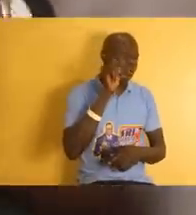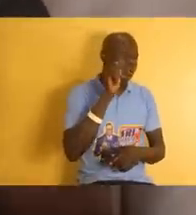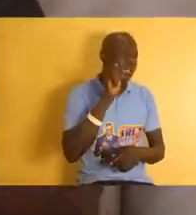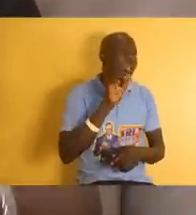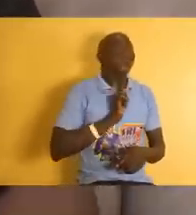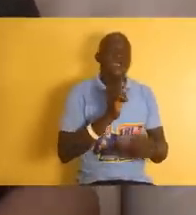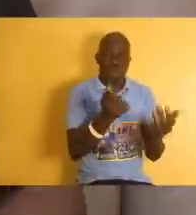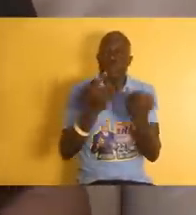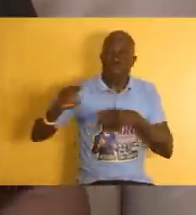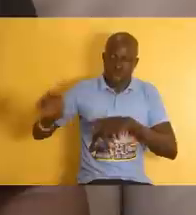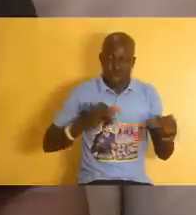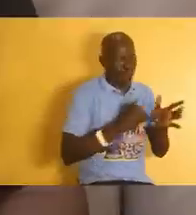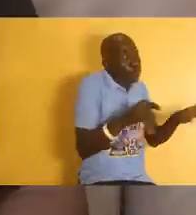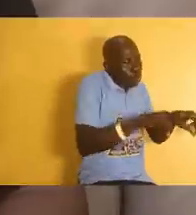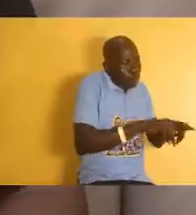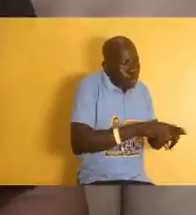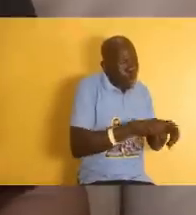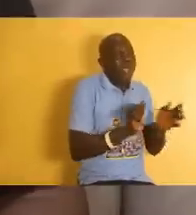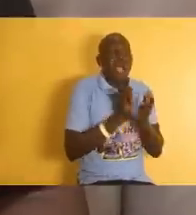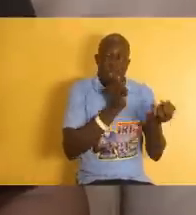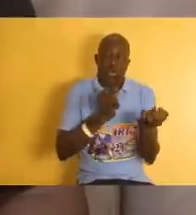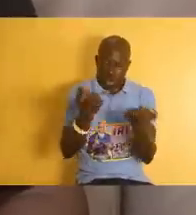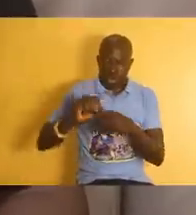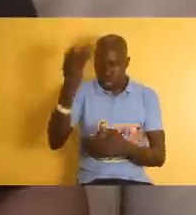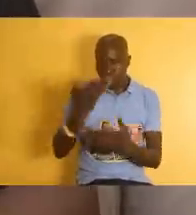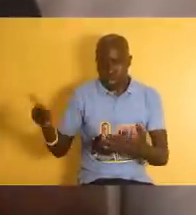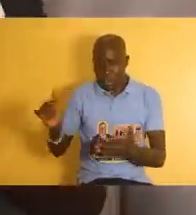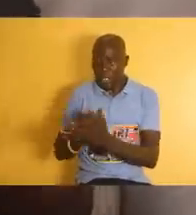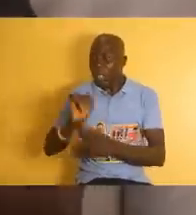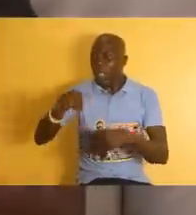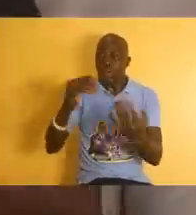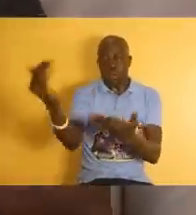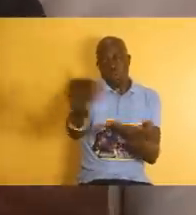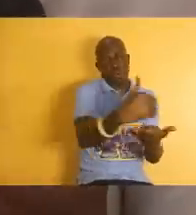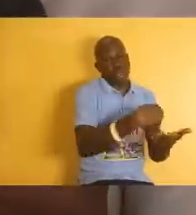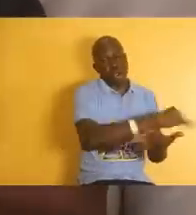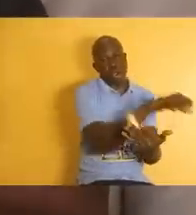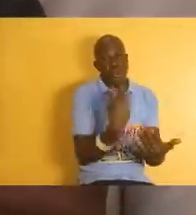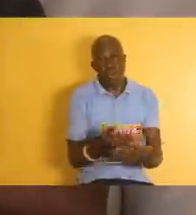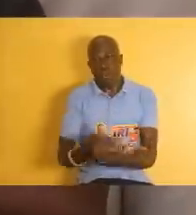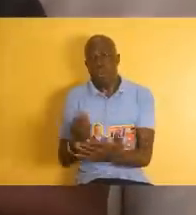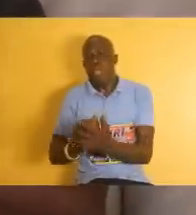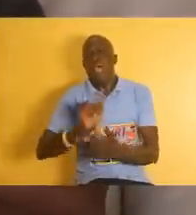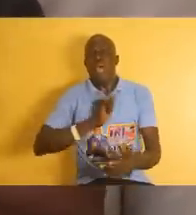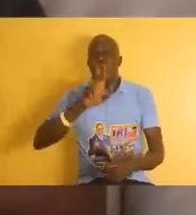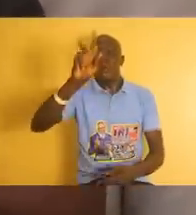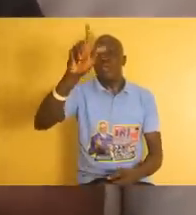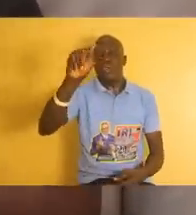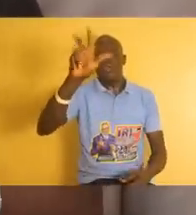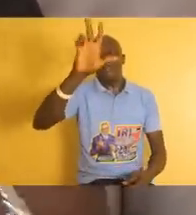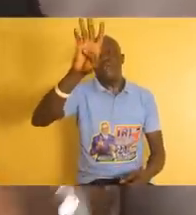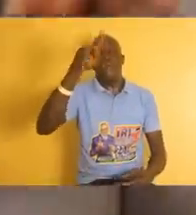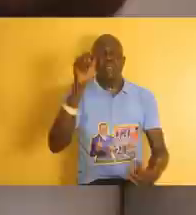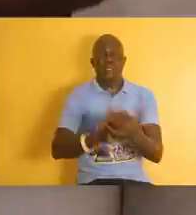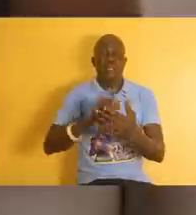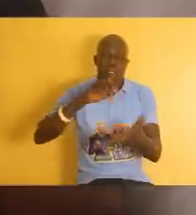God. Oh my God. Oh my God. Oh my God. Oh my God. Oh my God. Oh my God. Oh my God. Oh my God. Oh my God. Oh my God. Oh my God. Oh my God. Oh my God. Oh my God. Oh my God. Oh my God. Oh my God. Oh my God. Oh my God. Oh my